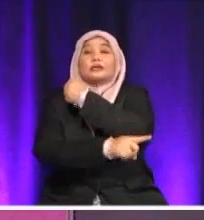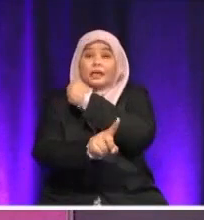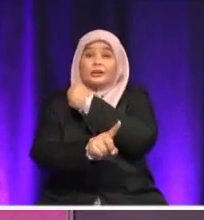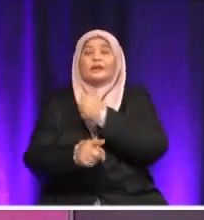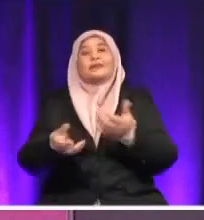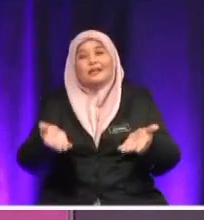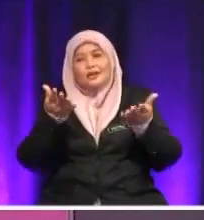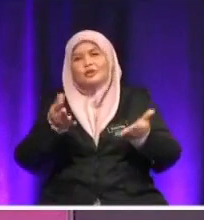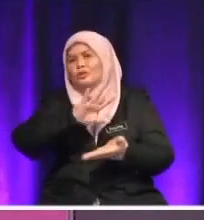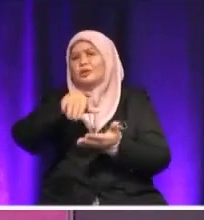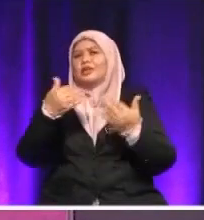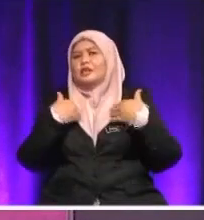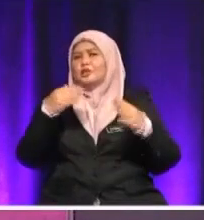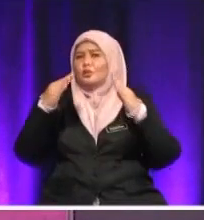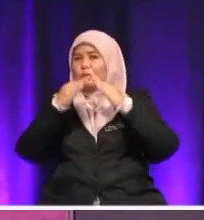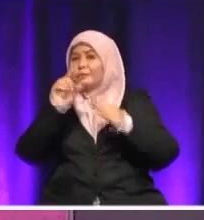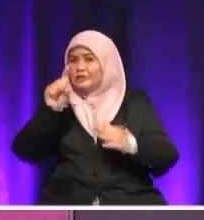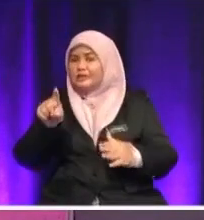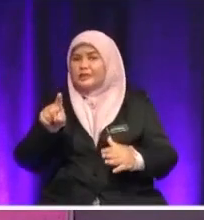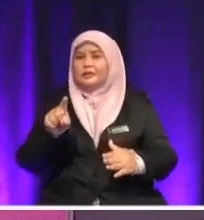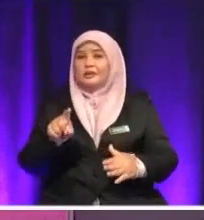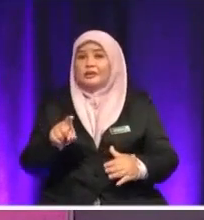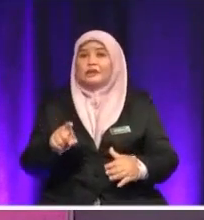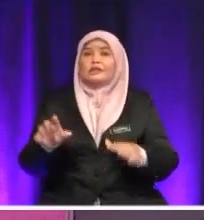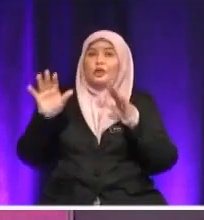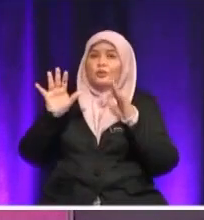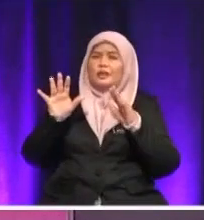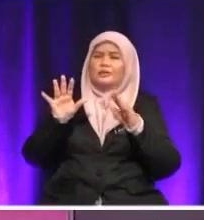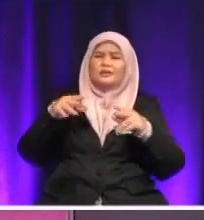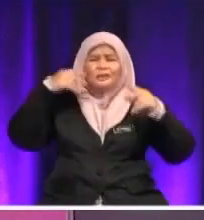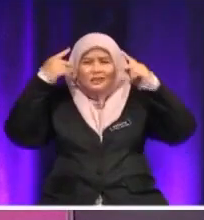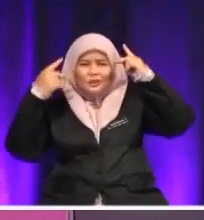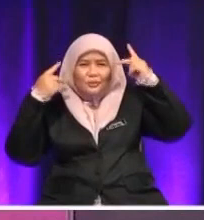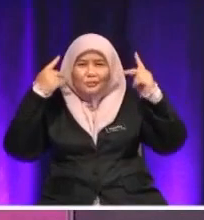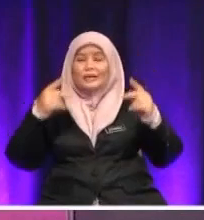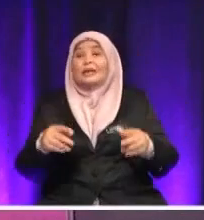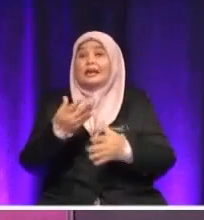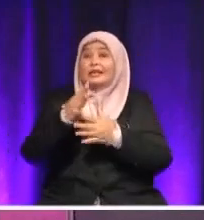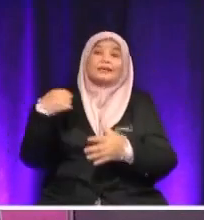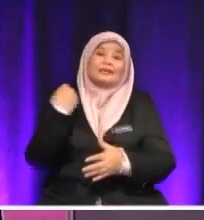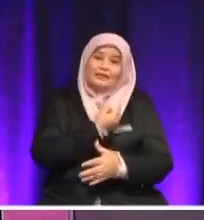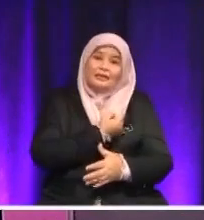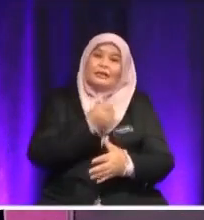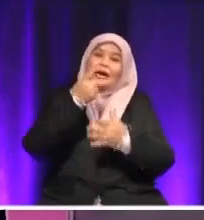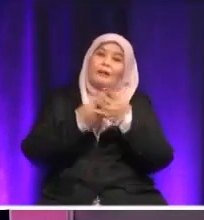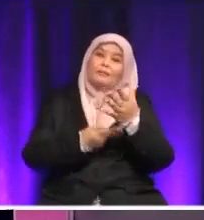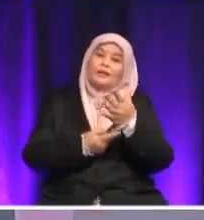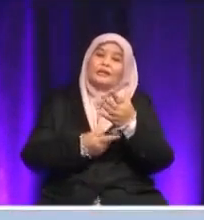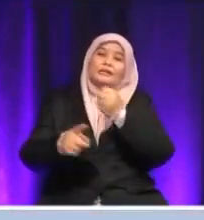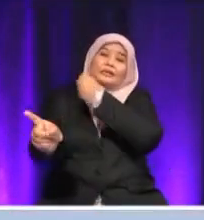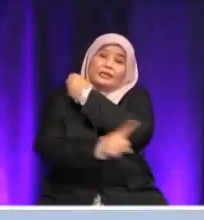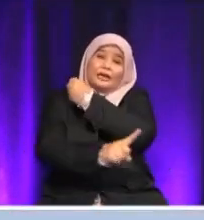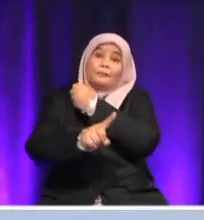di rumah kena dengar betul-betul dan perhatikan betul-betul, takut ada kekeliruan antara kita. Okey, apa dia diat